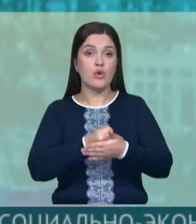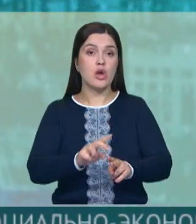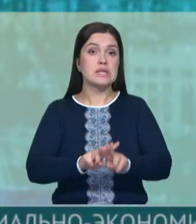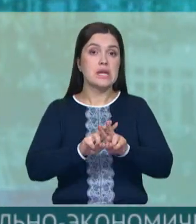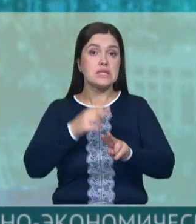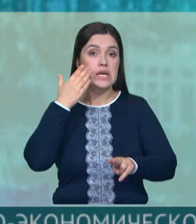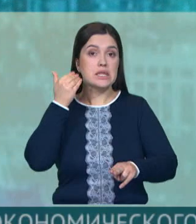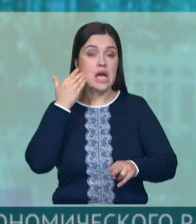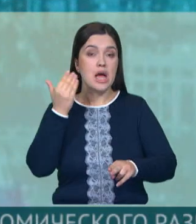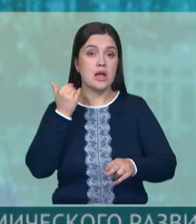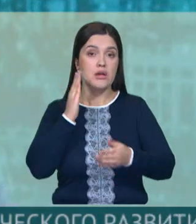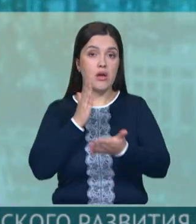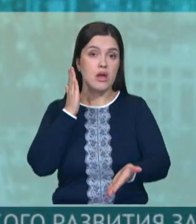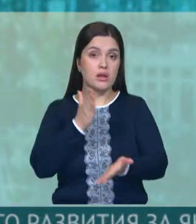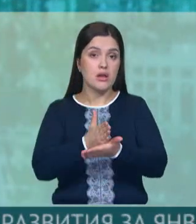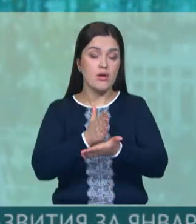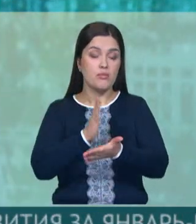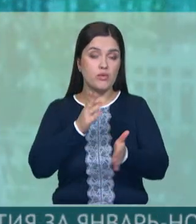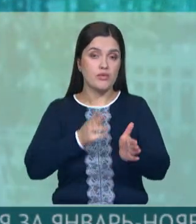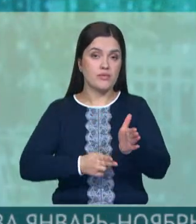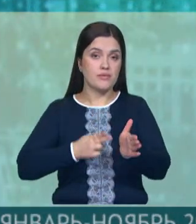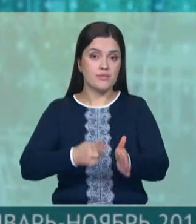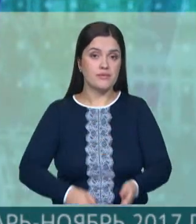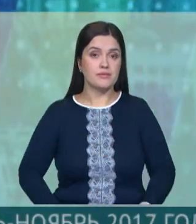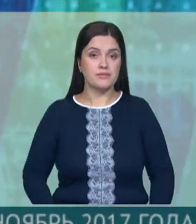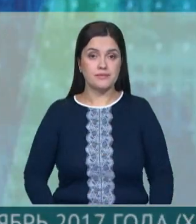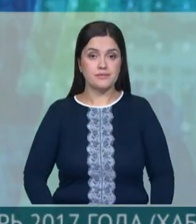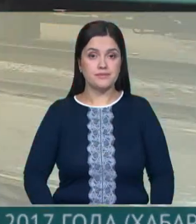столицы Татарстана без пересадок. Мои коллеги продолжат.